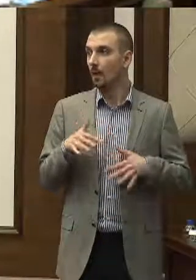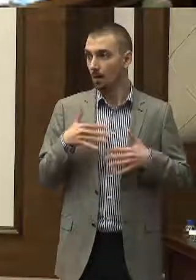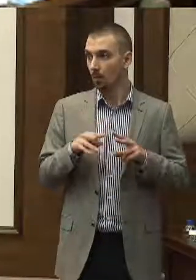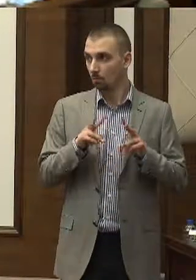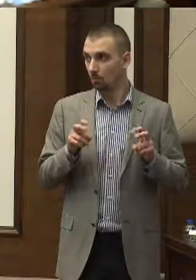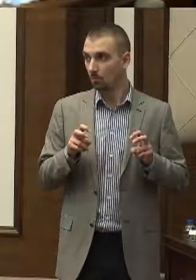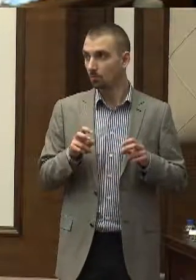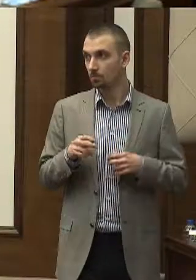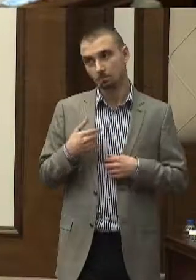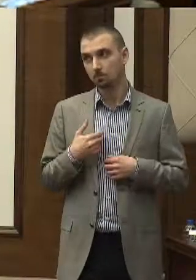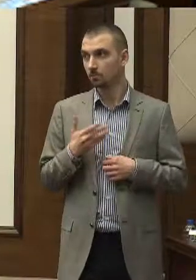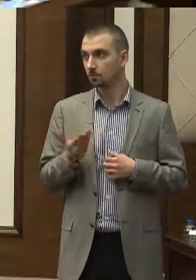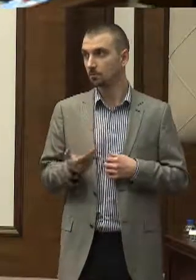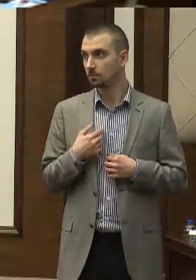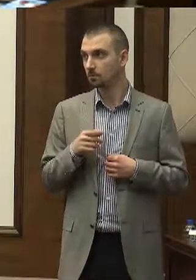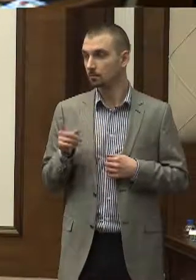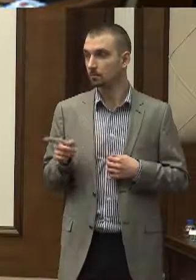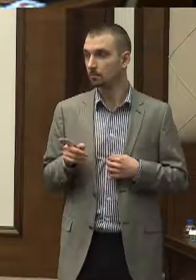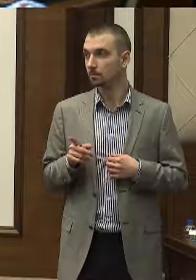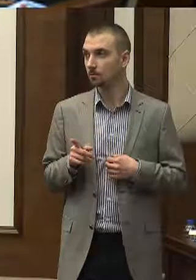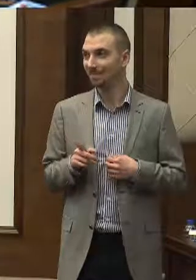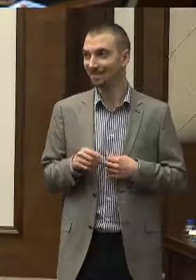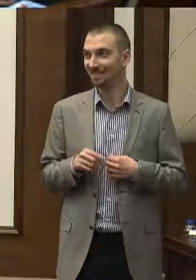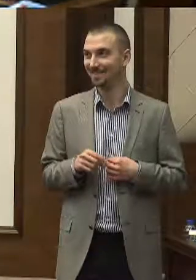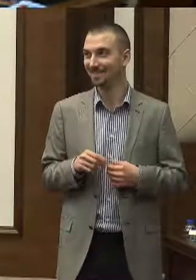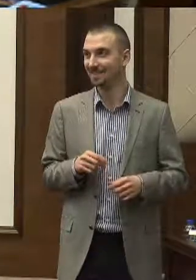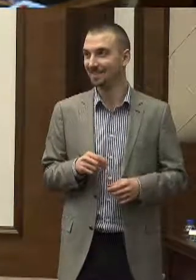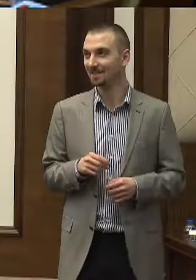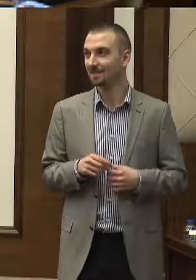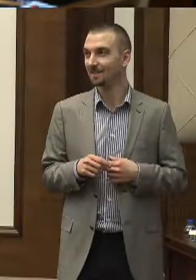Evet. Yani istemiyorsanız konuşmayın.